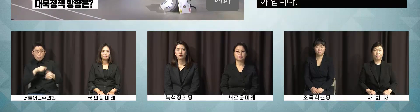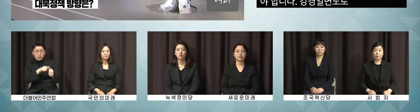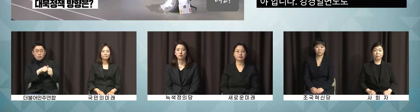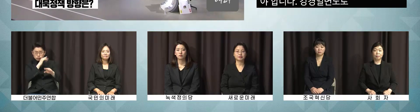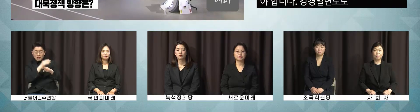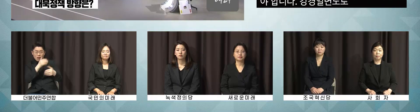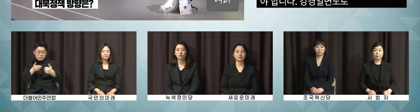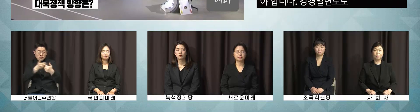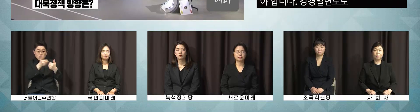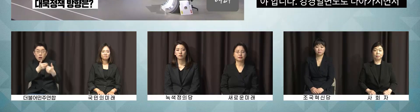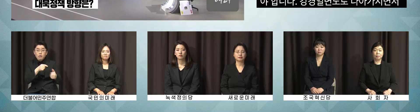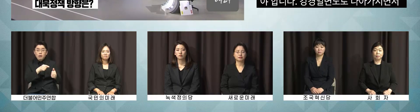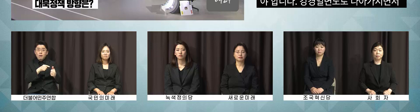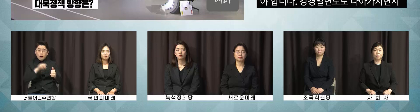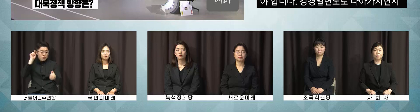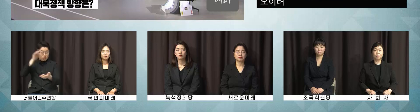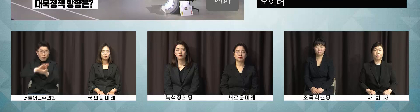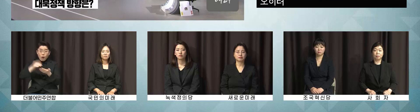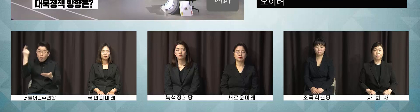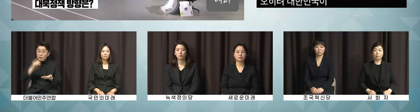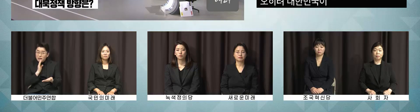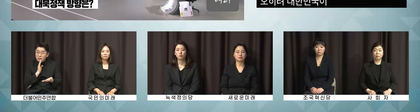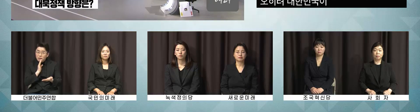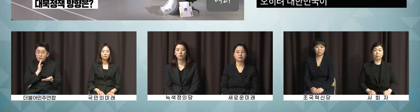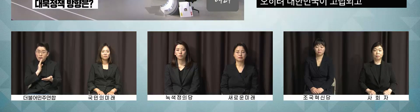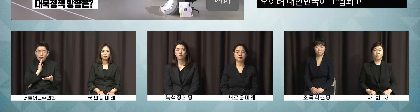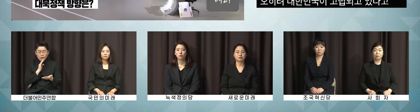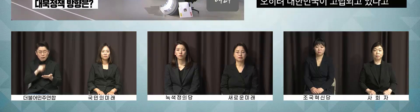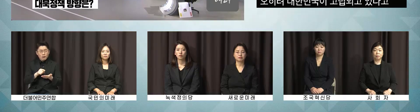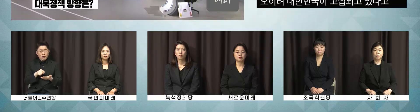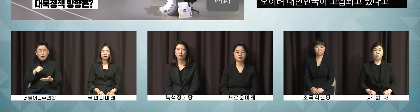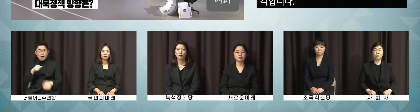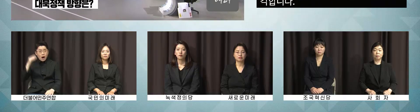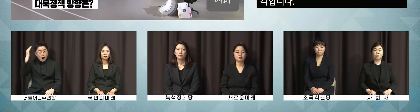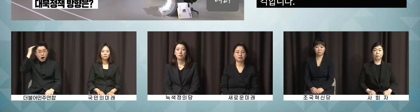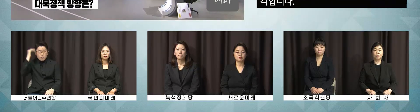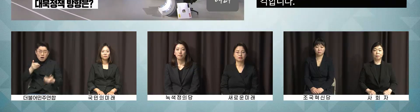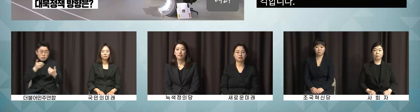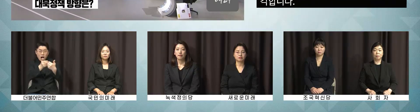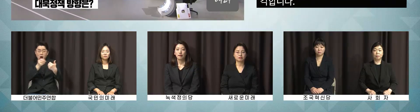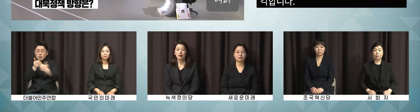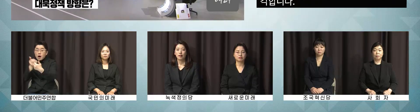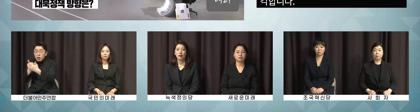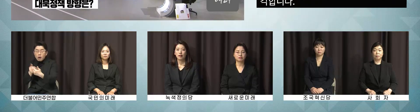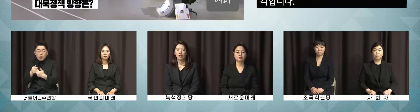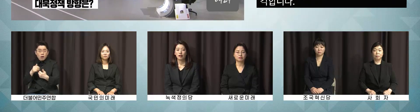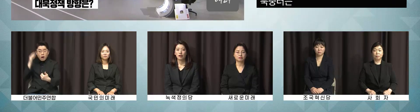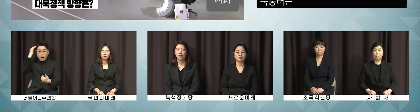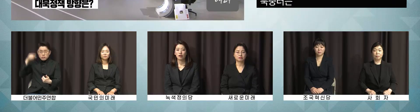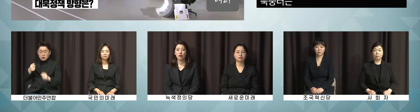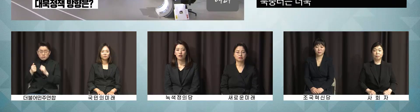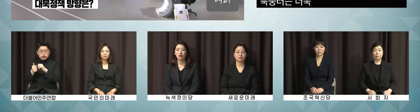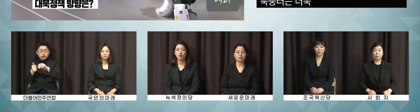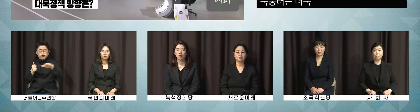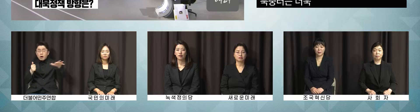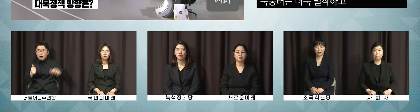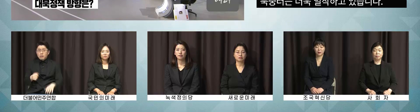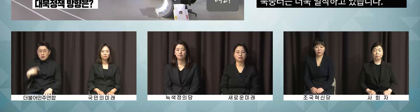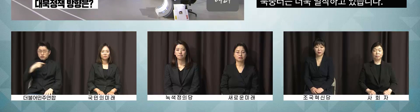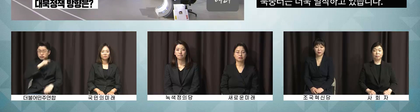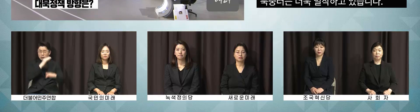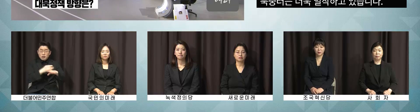나아가시면서 오히려 대한민국이 고립되고 있다라고 생각을 합니다. 북중러는 더욱 밀착하고 있습니다.